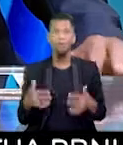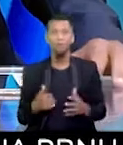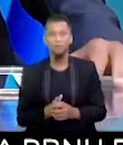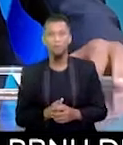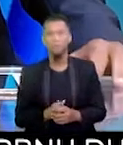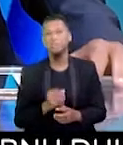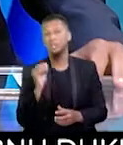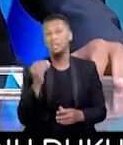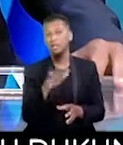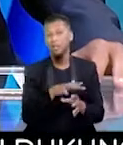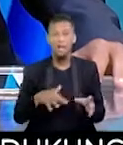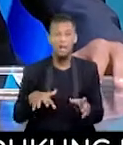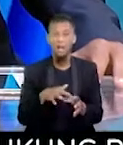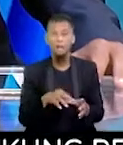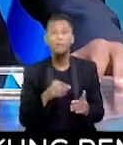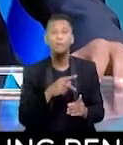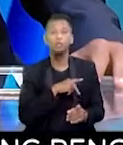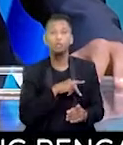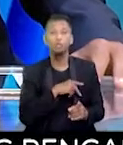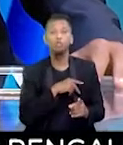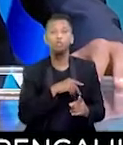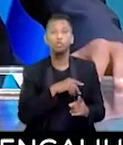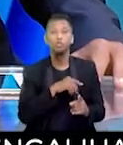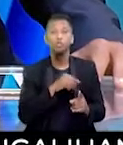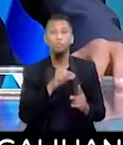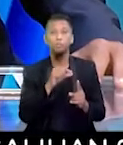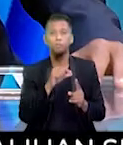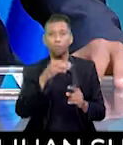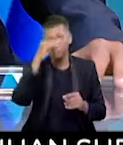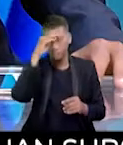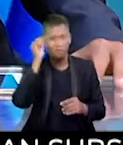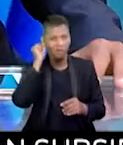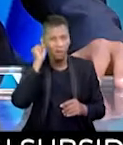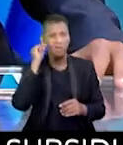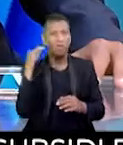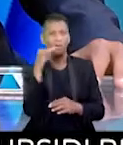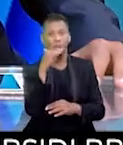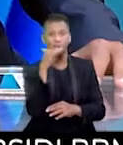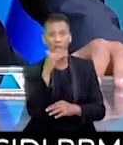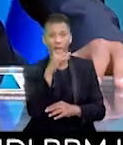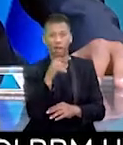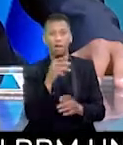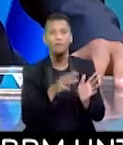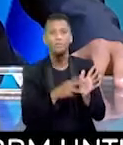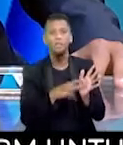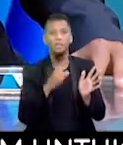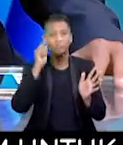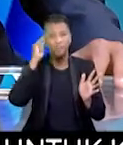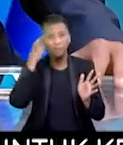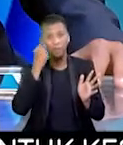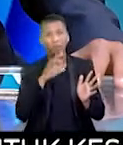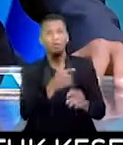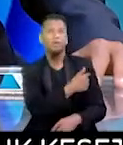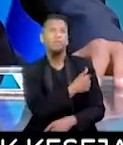BIN DKI Jakarta serta pengurus daerah Persatuan Putra-Putri Angkatan Udara menggandeng MNC Peduli menggelar vaksinasi booster